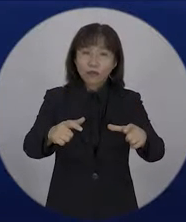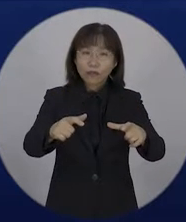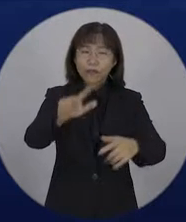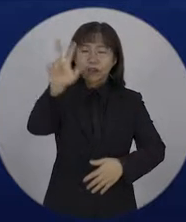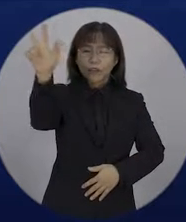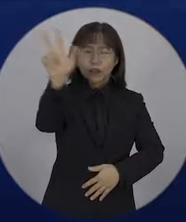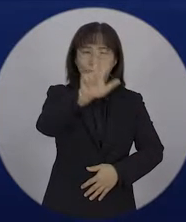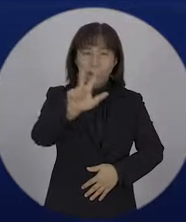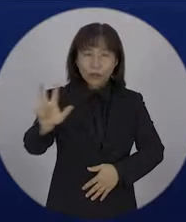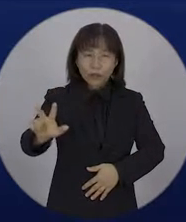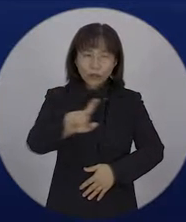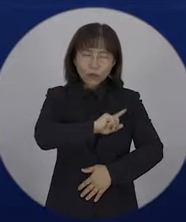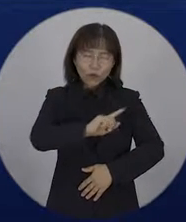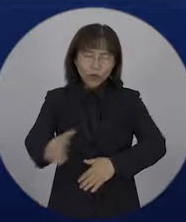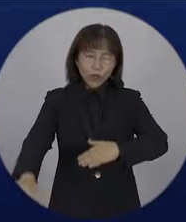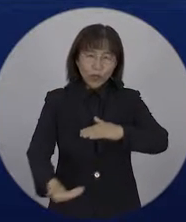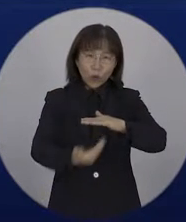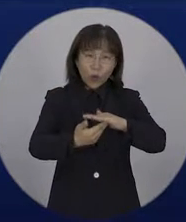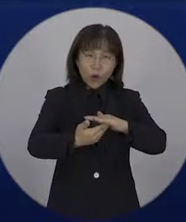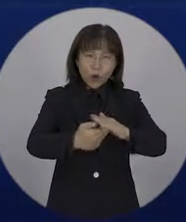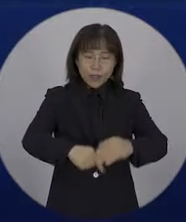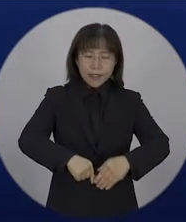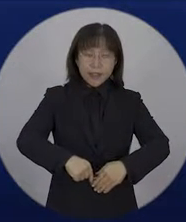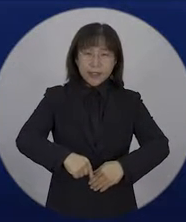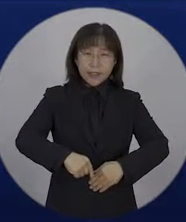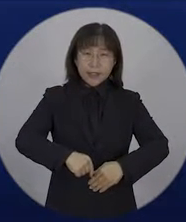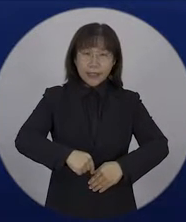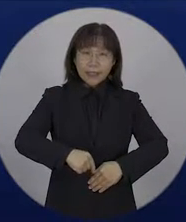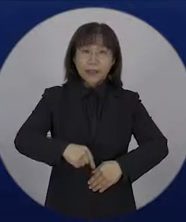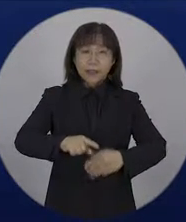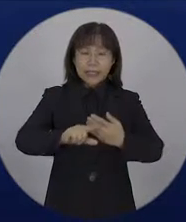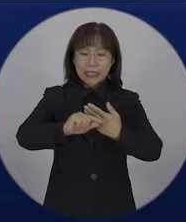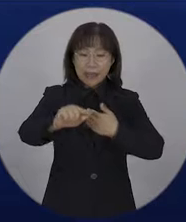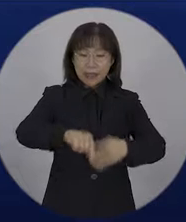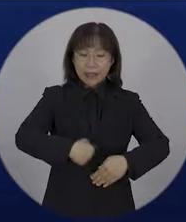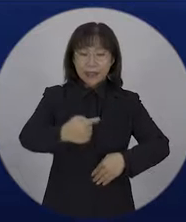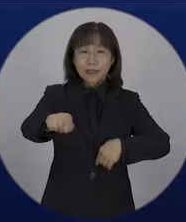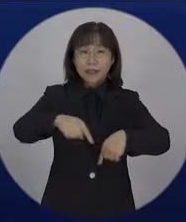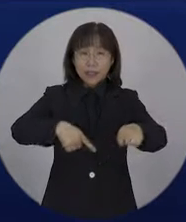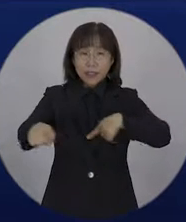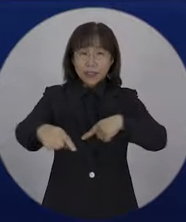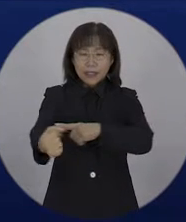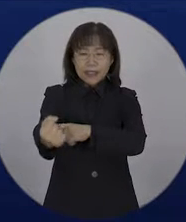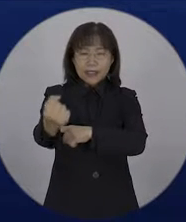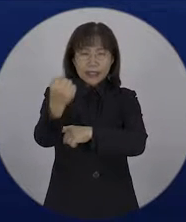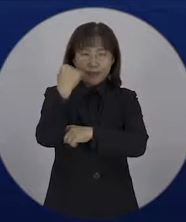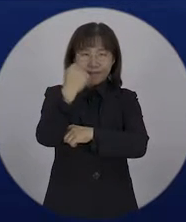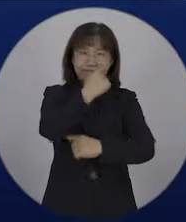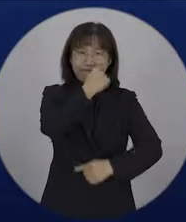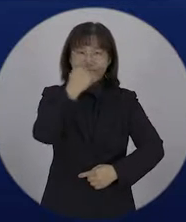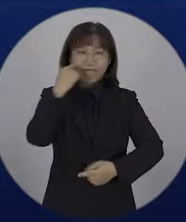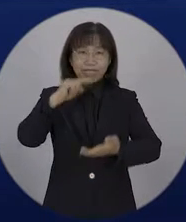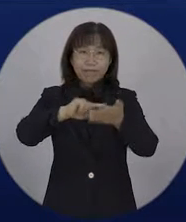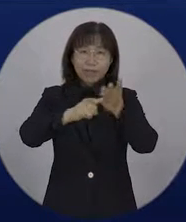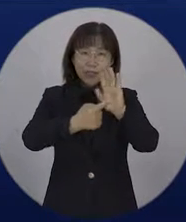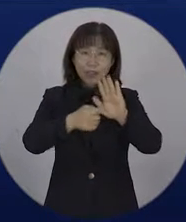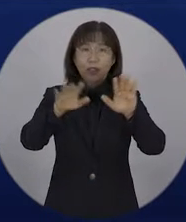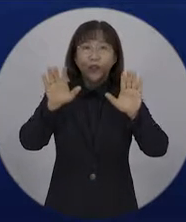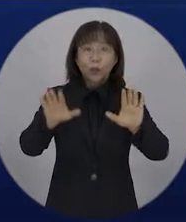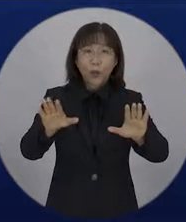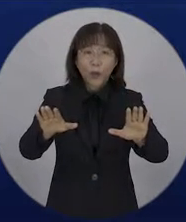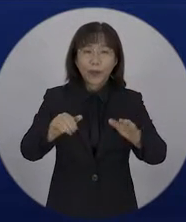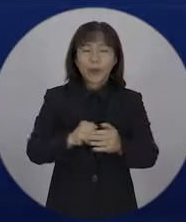강서구가 전국 최고 수준의 지방자치 경쟁력을 입증했습니다. 사단법인 한국공공자치연구원